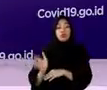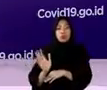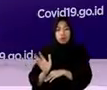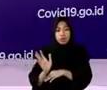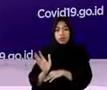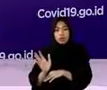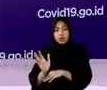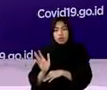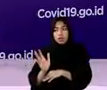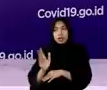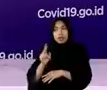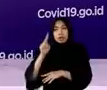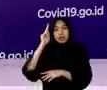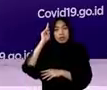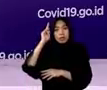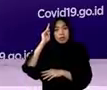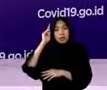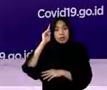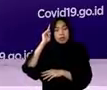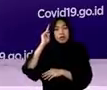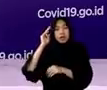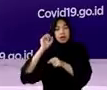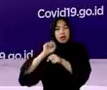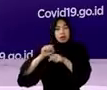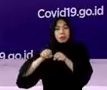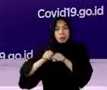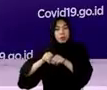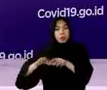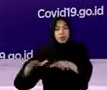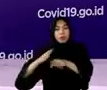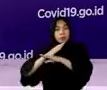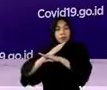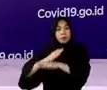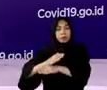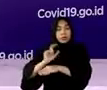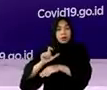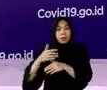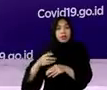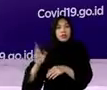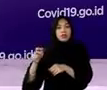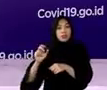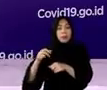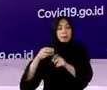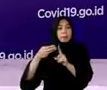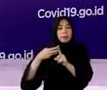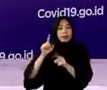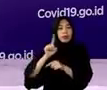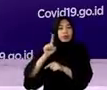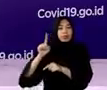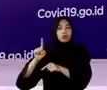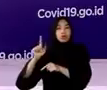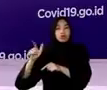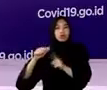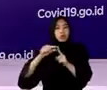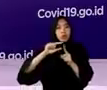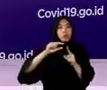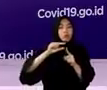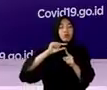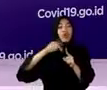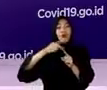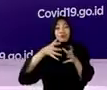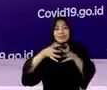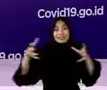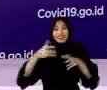upaya pemerintah meminimalisir tali penularan mengingat virus B117 ini sudah menyebar di 3 pulau besar?